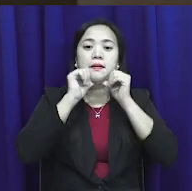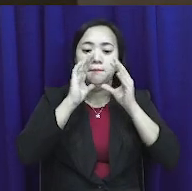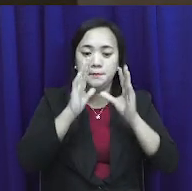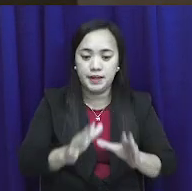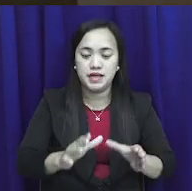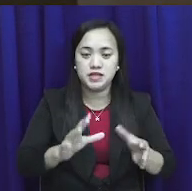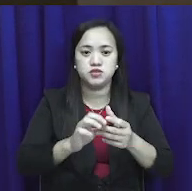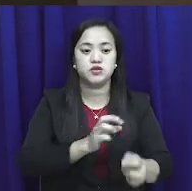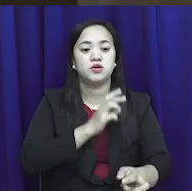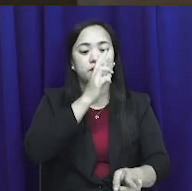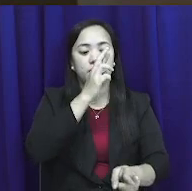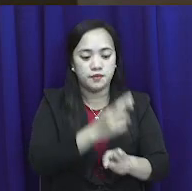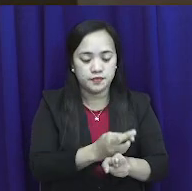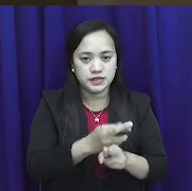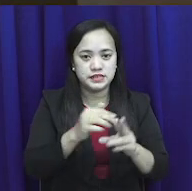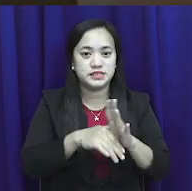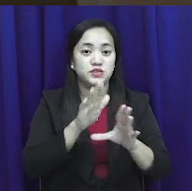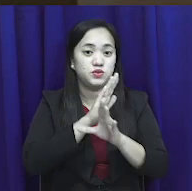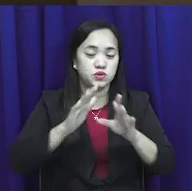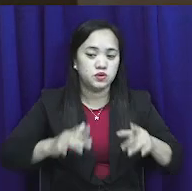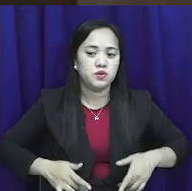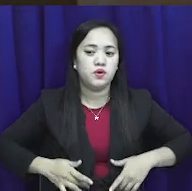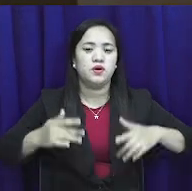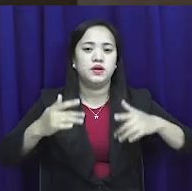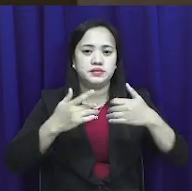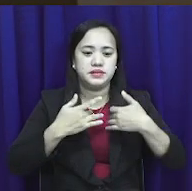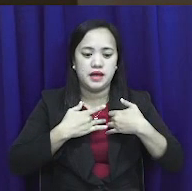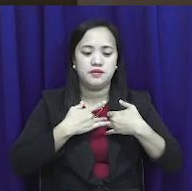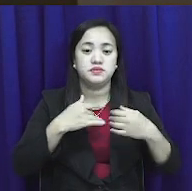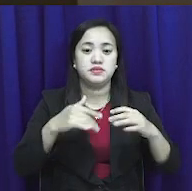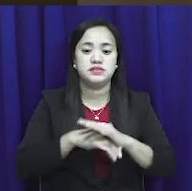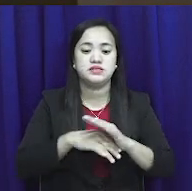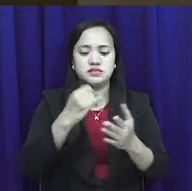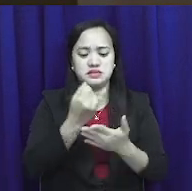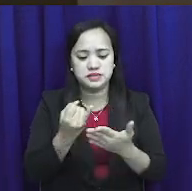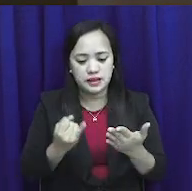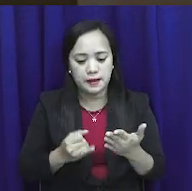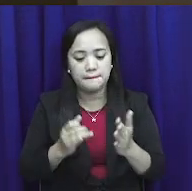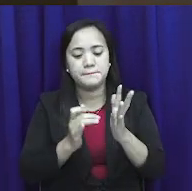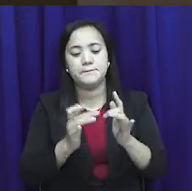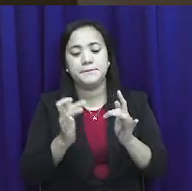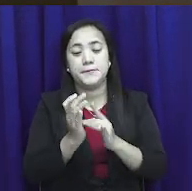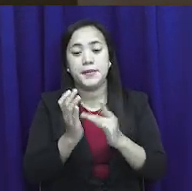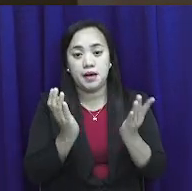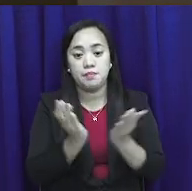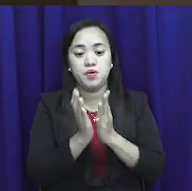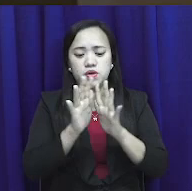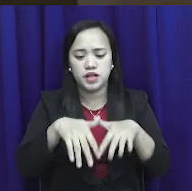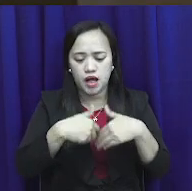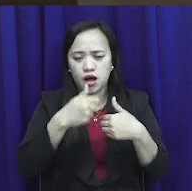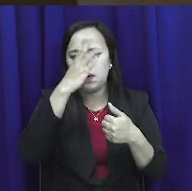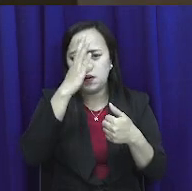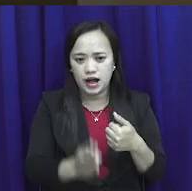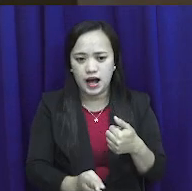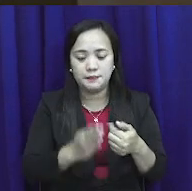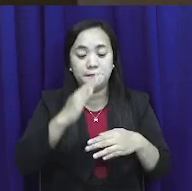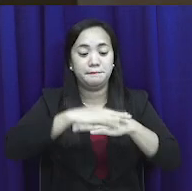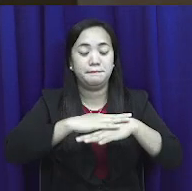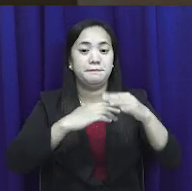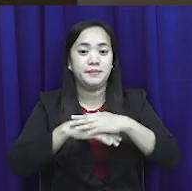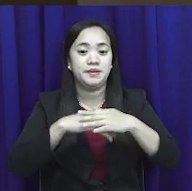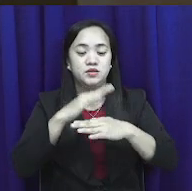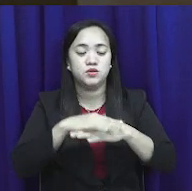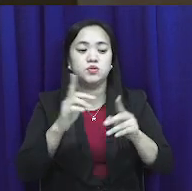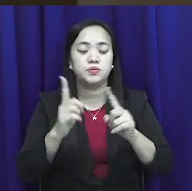Yeah I mean wake up to the blessing of your design biblical design as a wife and as a woman you will be